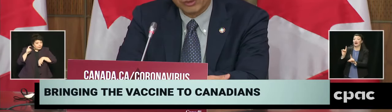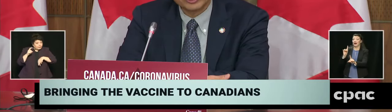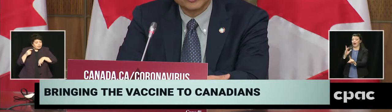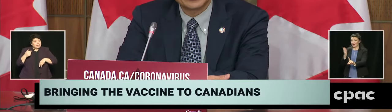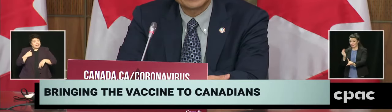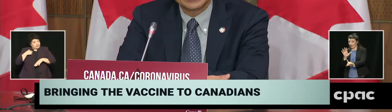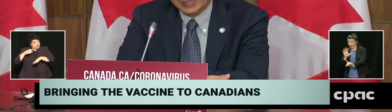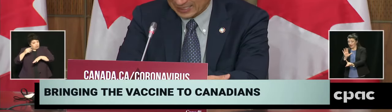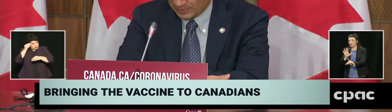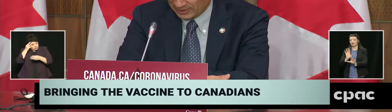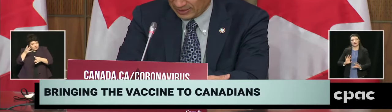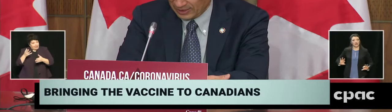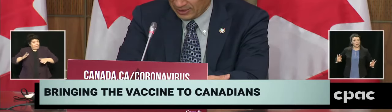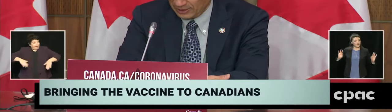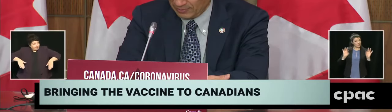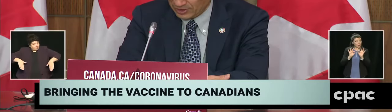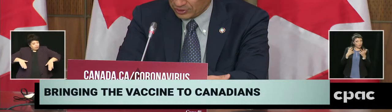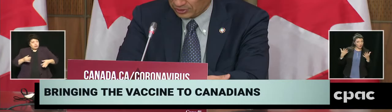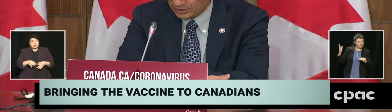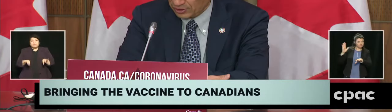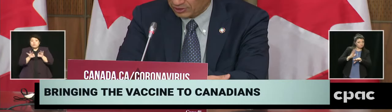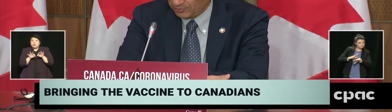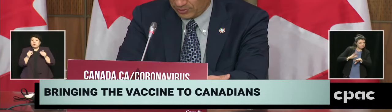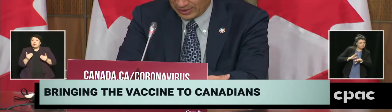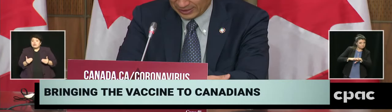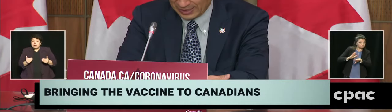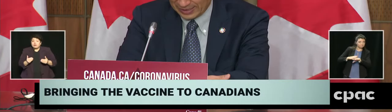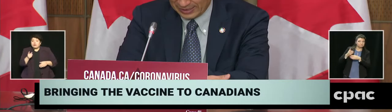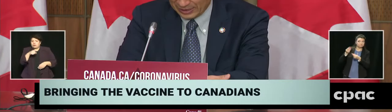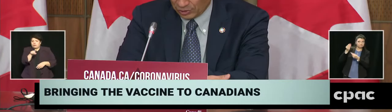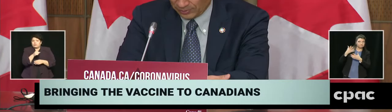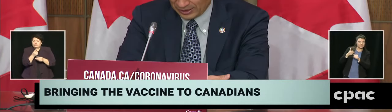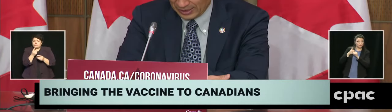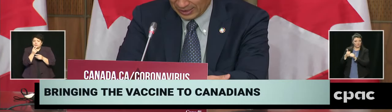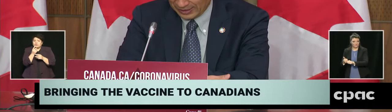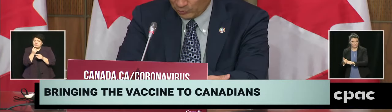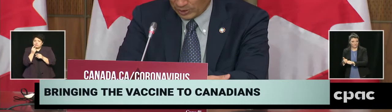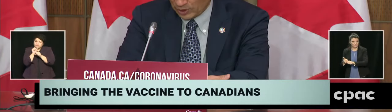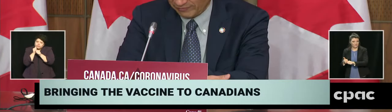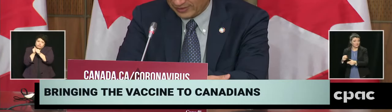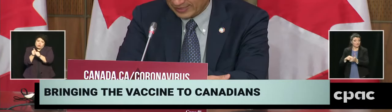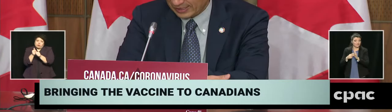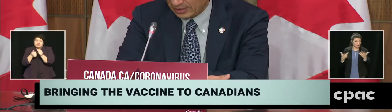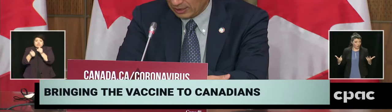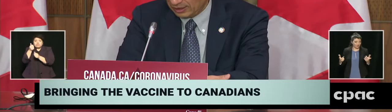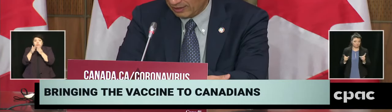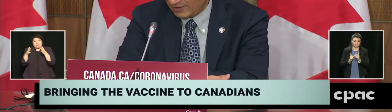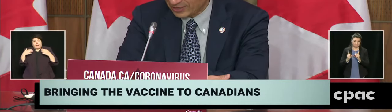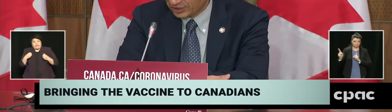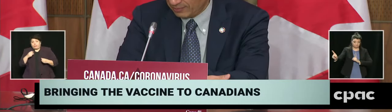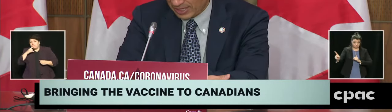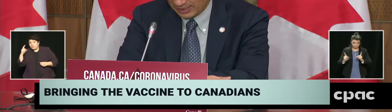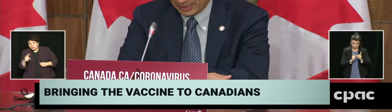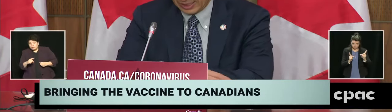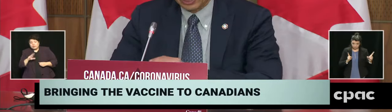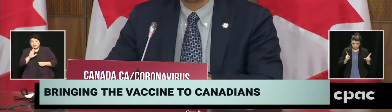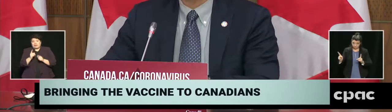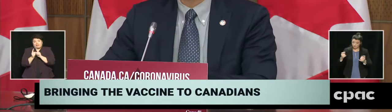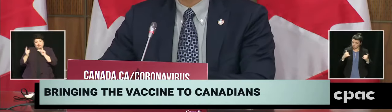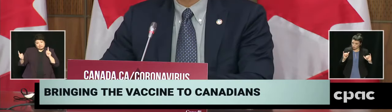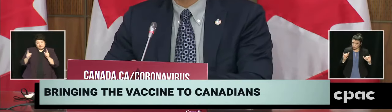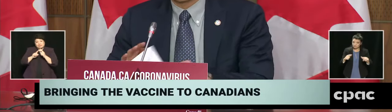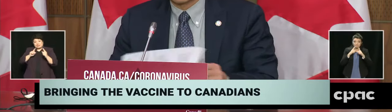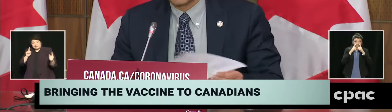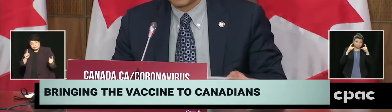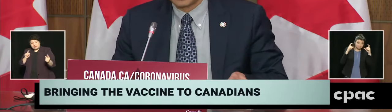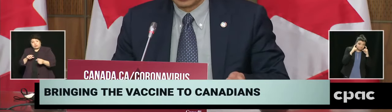devons continuer de respecter les mesures de santé publique, y compris l'éloignement physique, le lavage des mains et le port